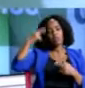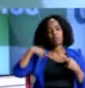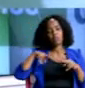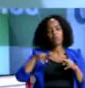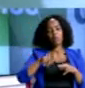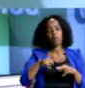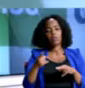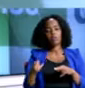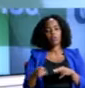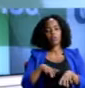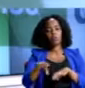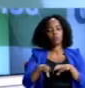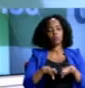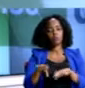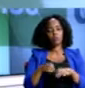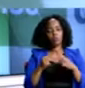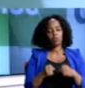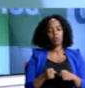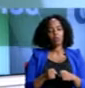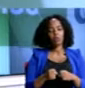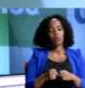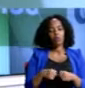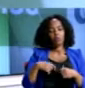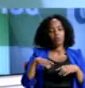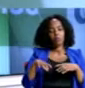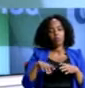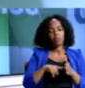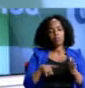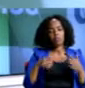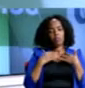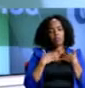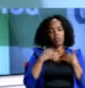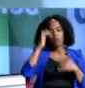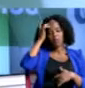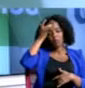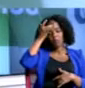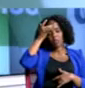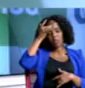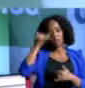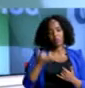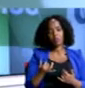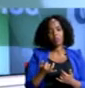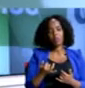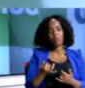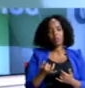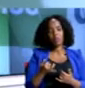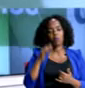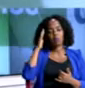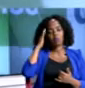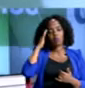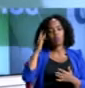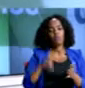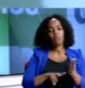sofe ganno ko godu dandaw beksise jiraachu kanafega dibe kana jalqamo birra ubachun baaye barbaachi sa